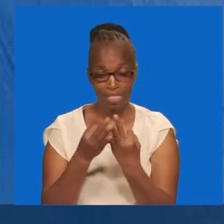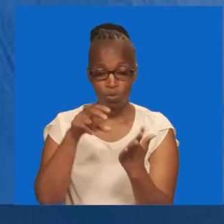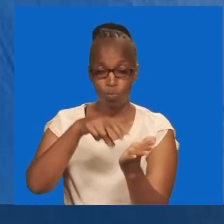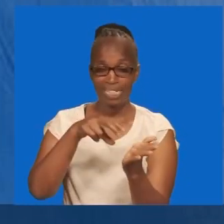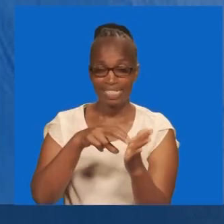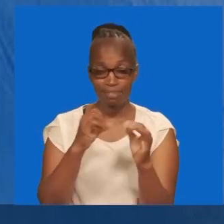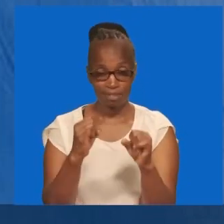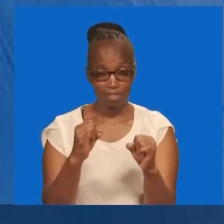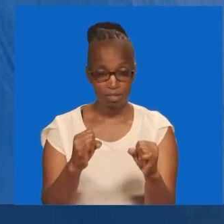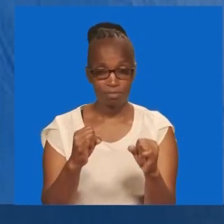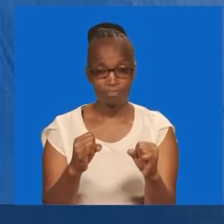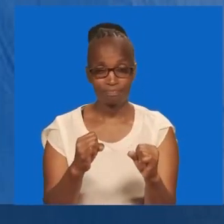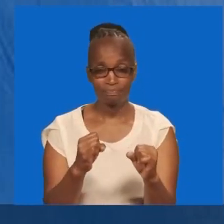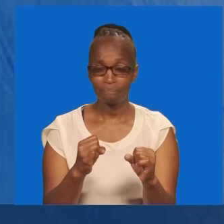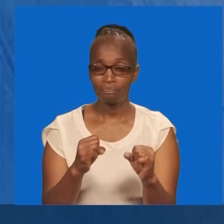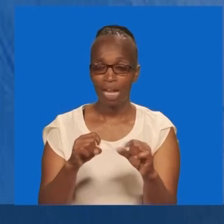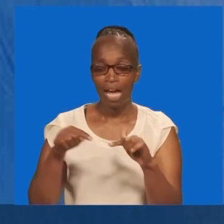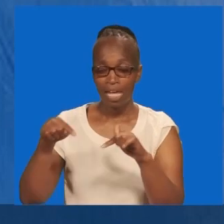zinasimama.